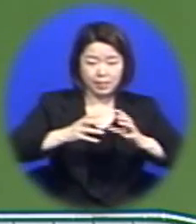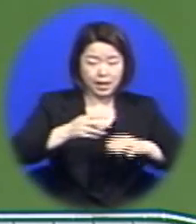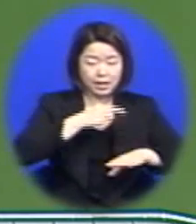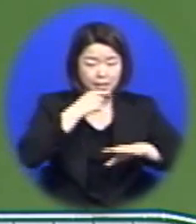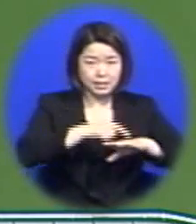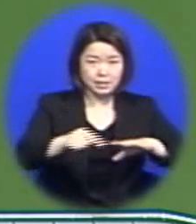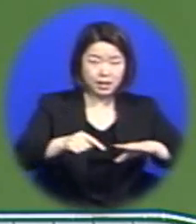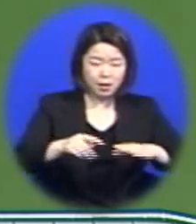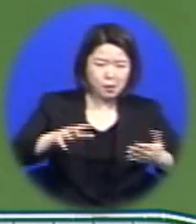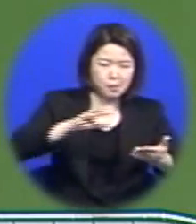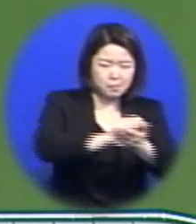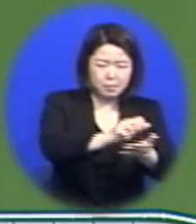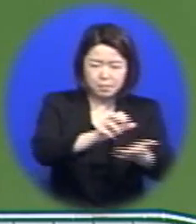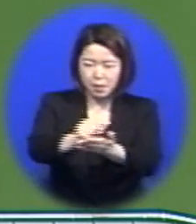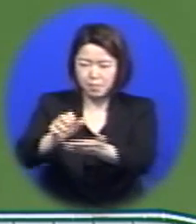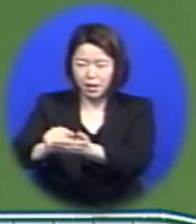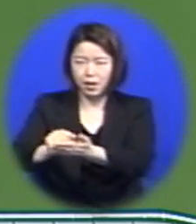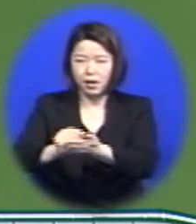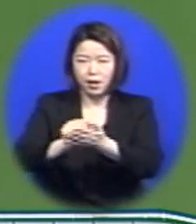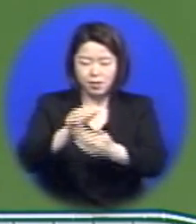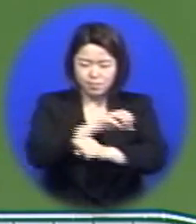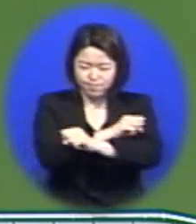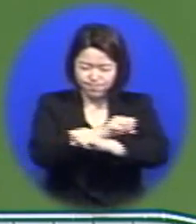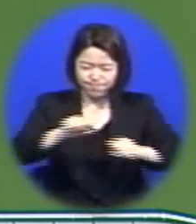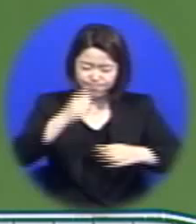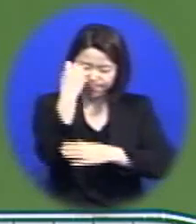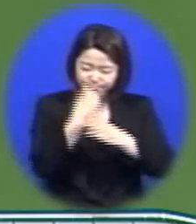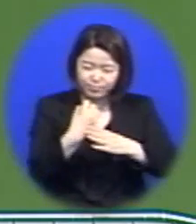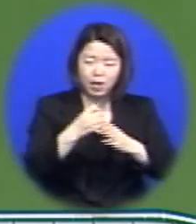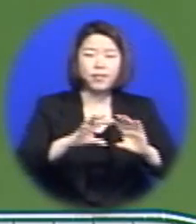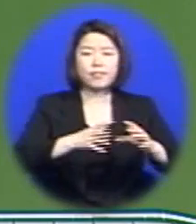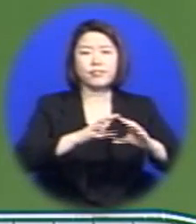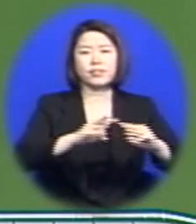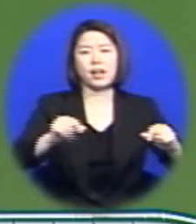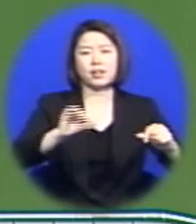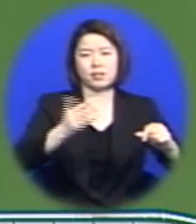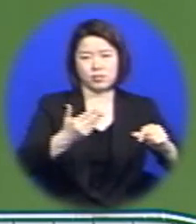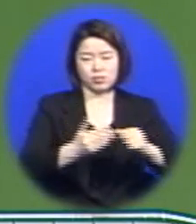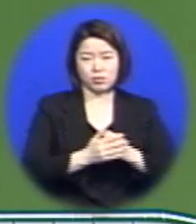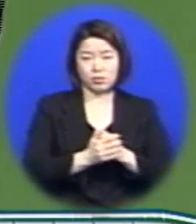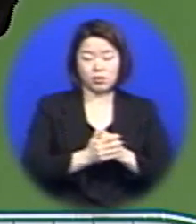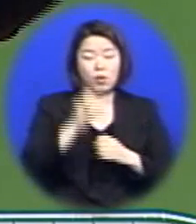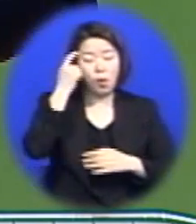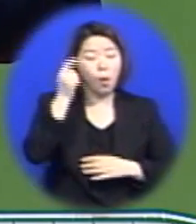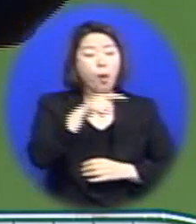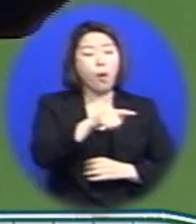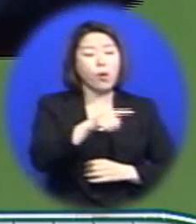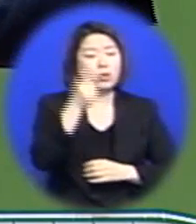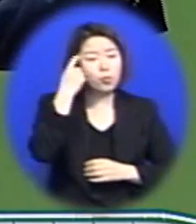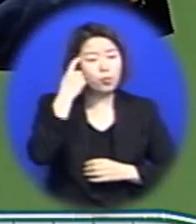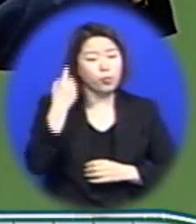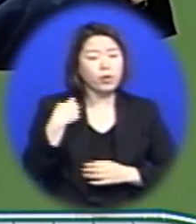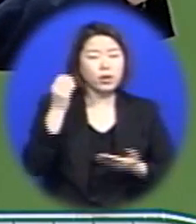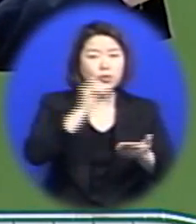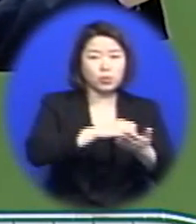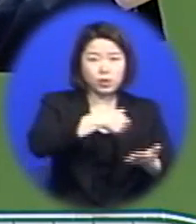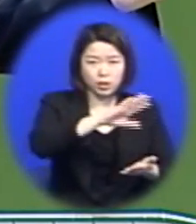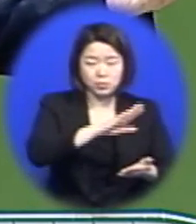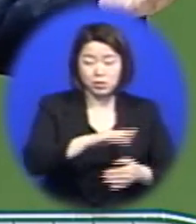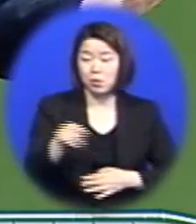당하는 황폐한 땅이 되어요 거기 왜 돌아갑니까 이미 집도 샀어요 땅도